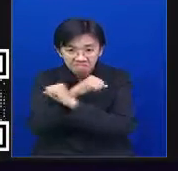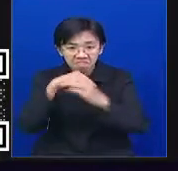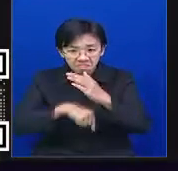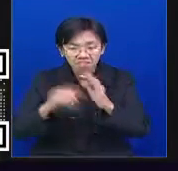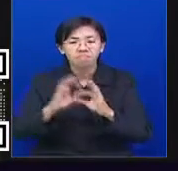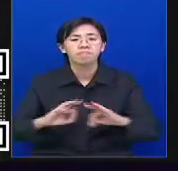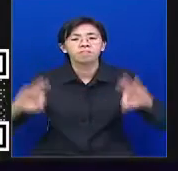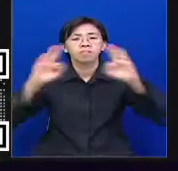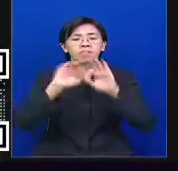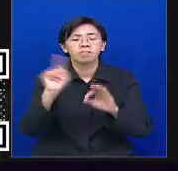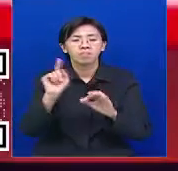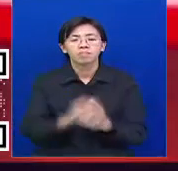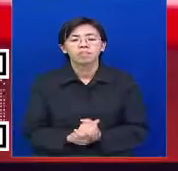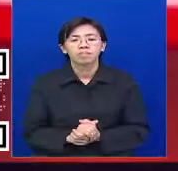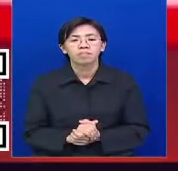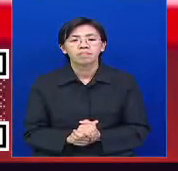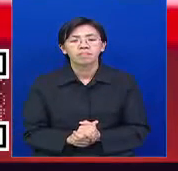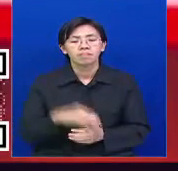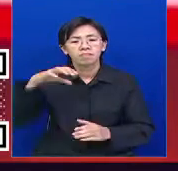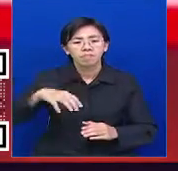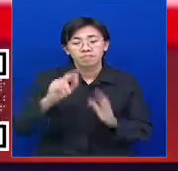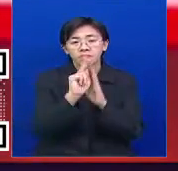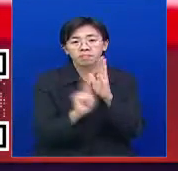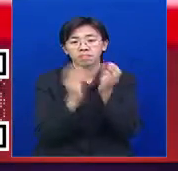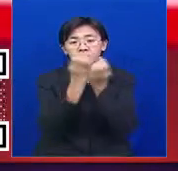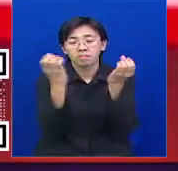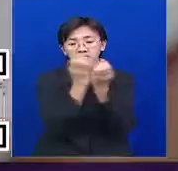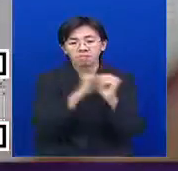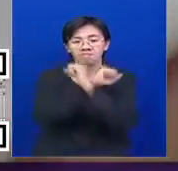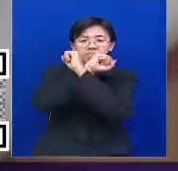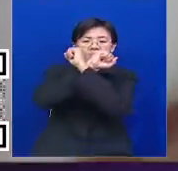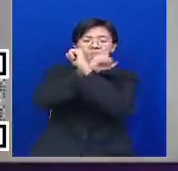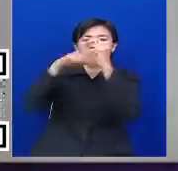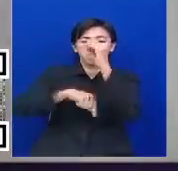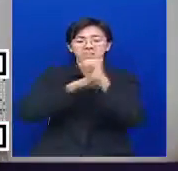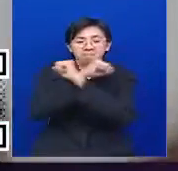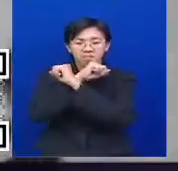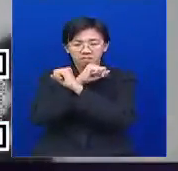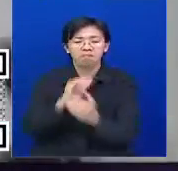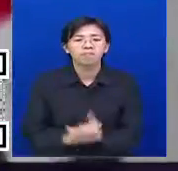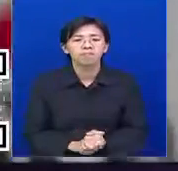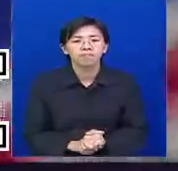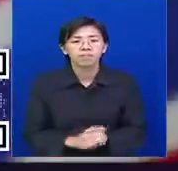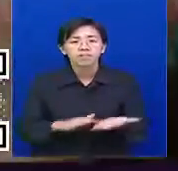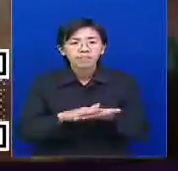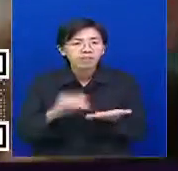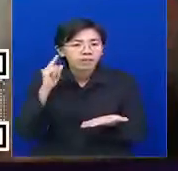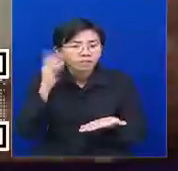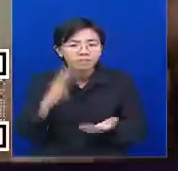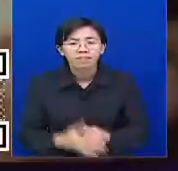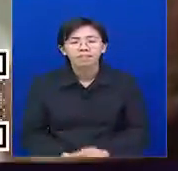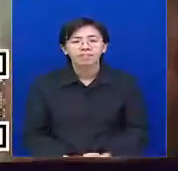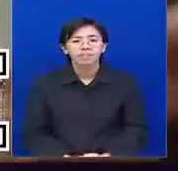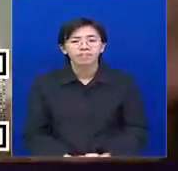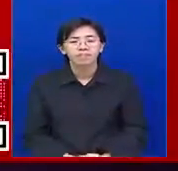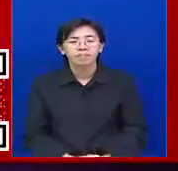คัญจนถูกเรียกว่าเป็นรัฐธรรมนูญฉบับปราบโกงอีกทั้งยังสอดคล้องกับการปฏิรูปประเทศโดยปรับปรุงการทำง